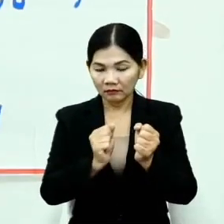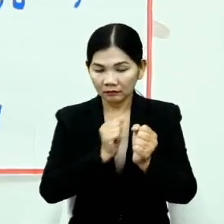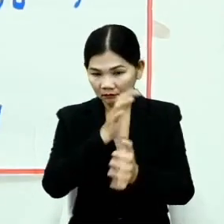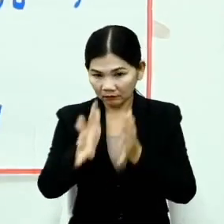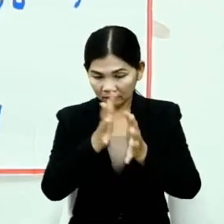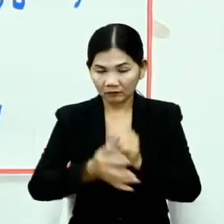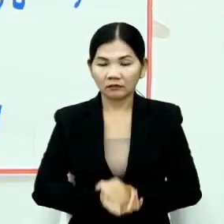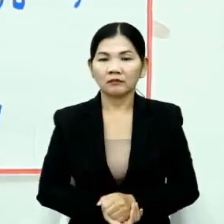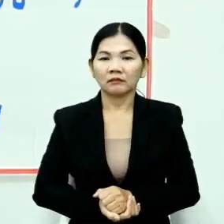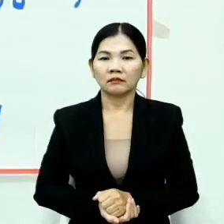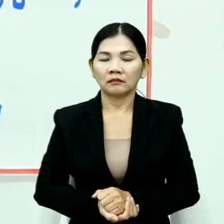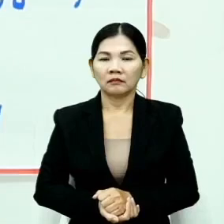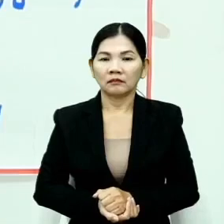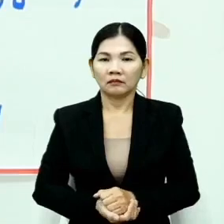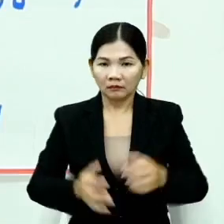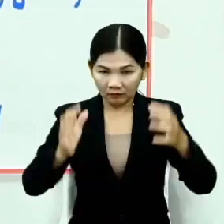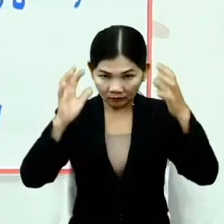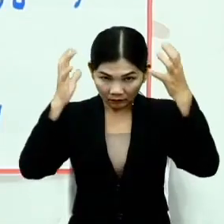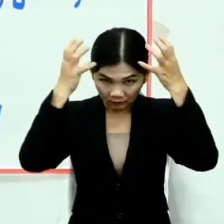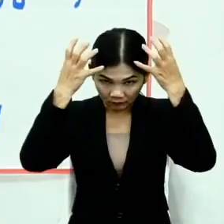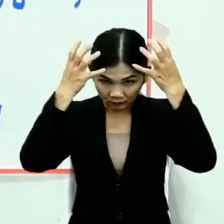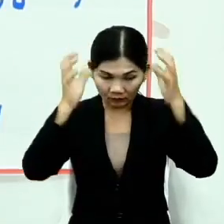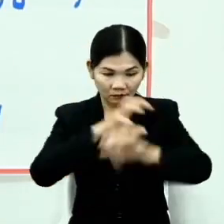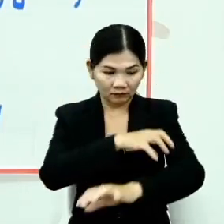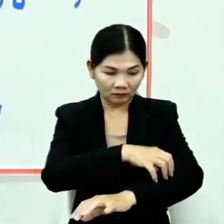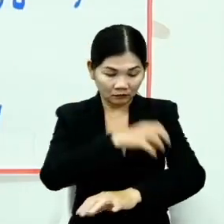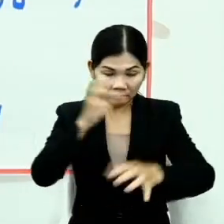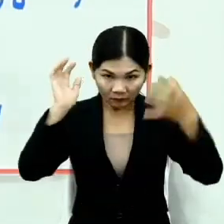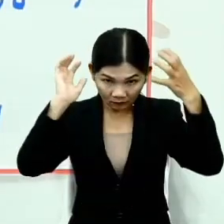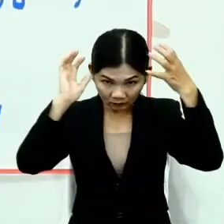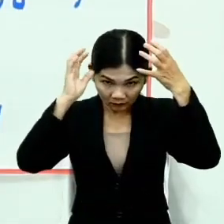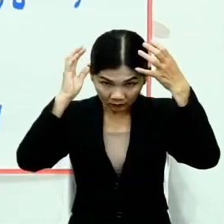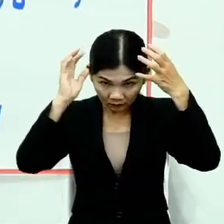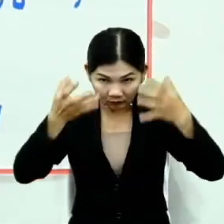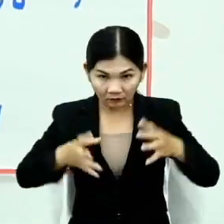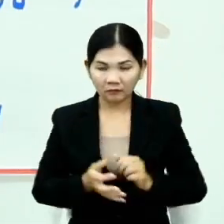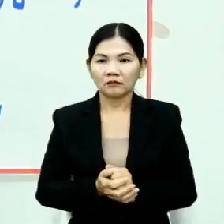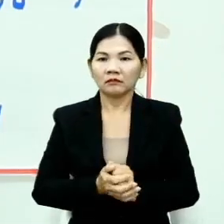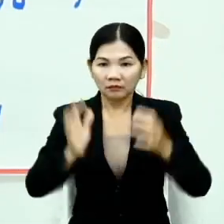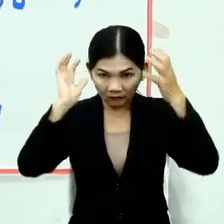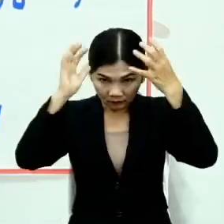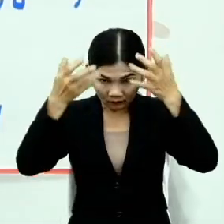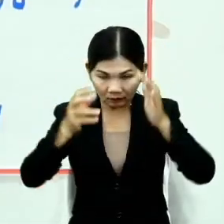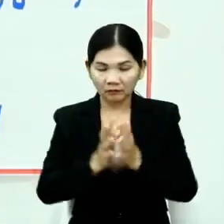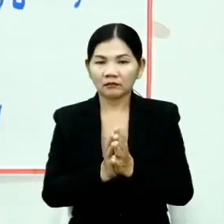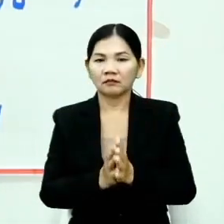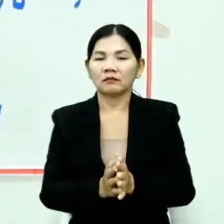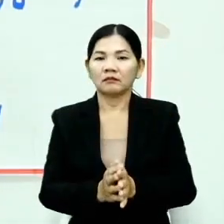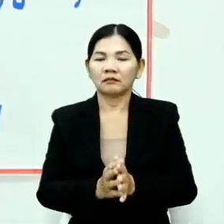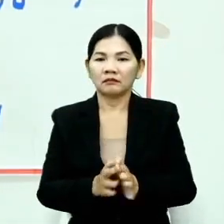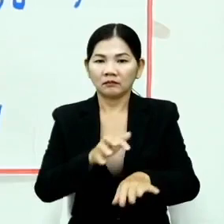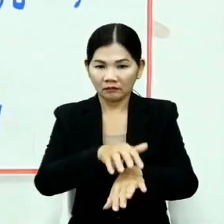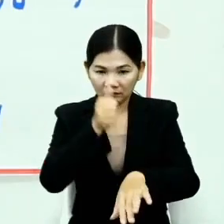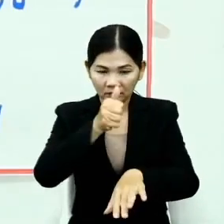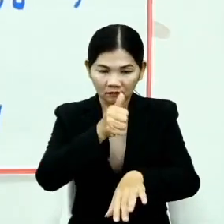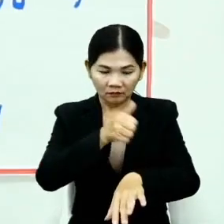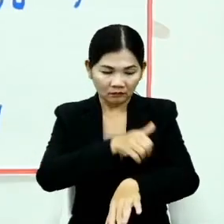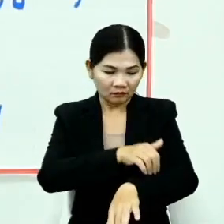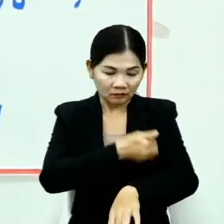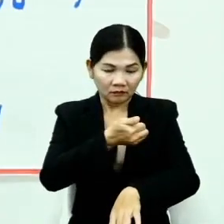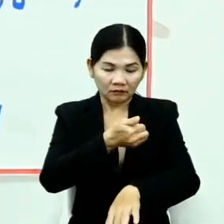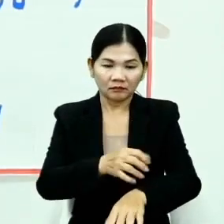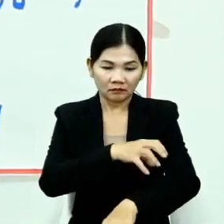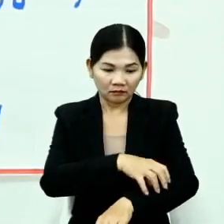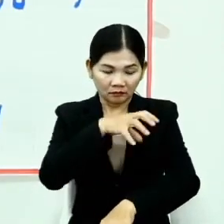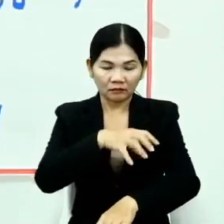នកគ្រូដំបើតោតោកេះដំបើ